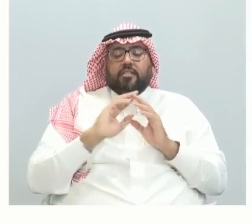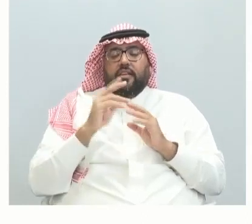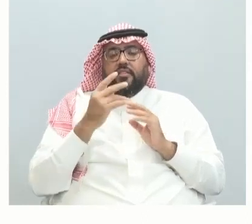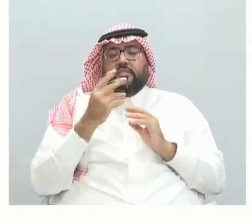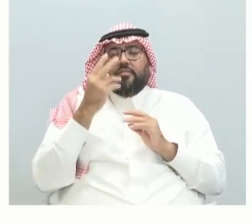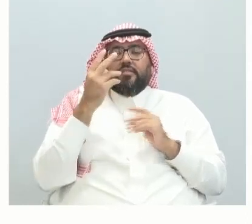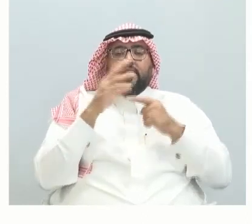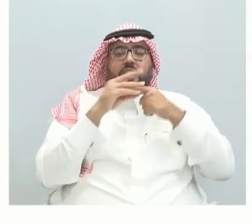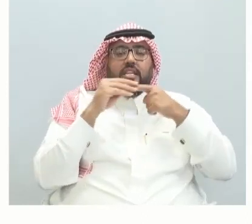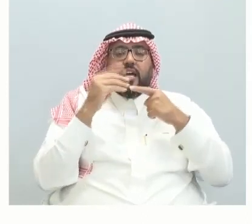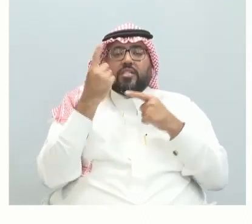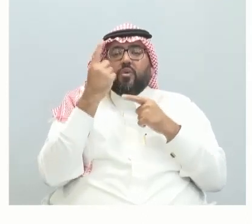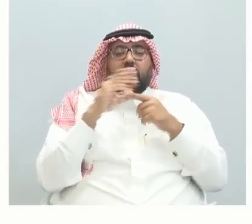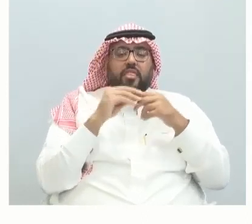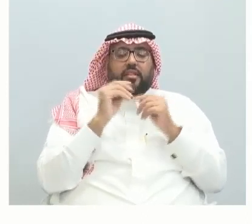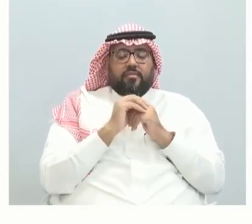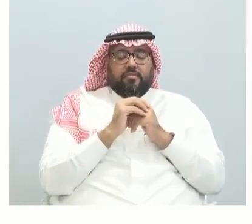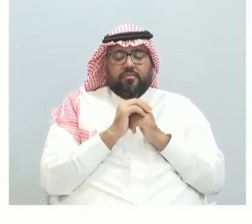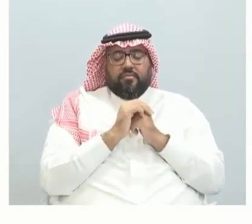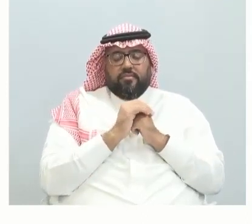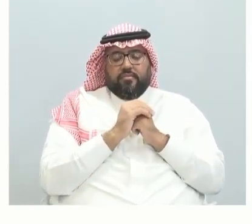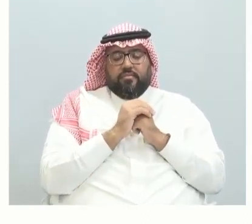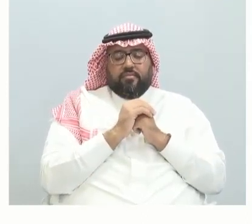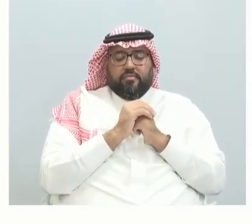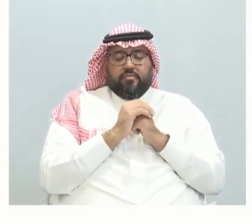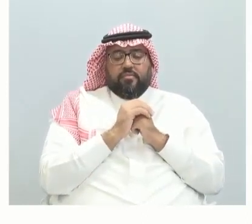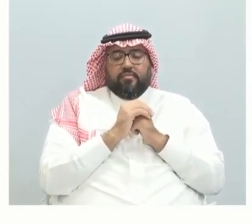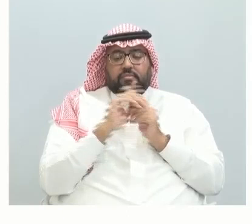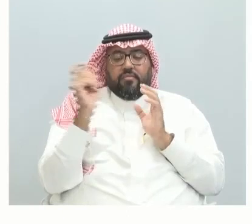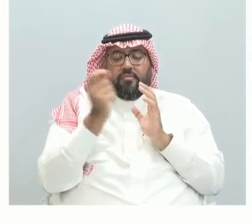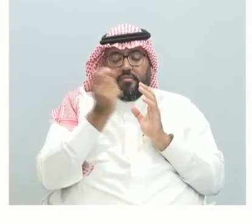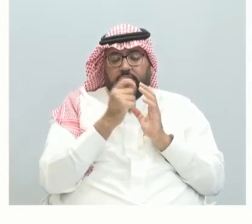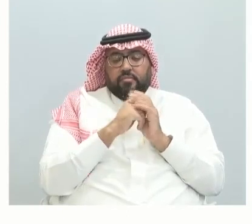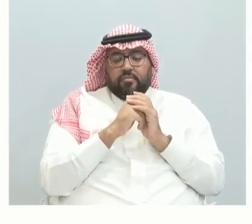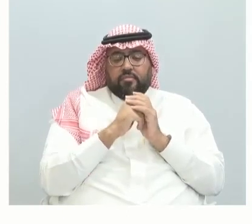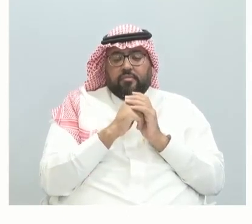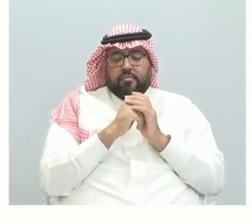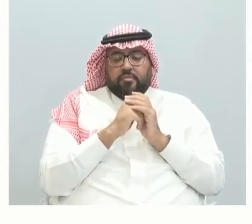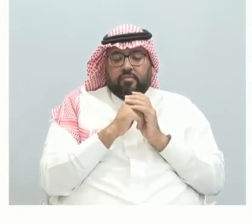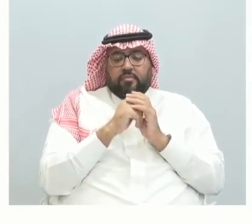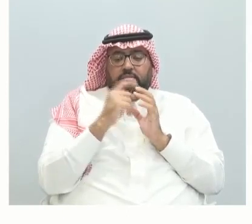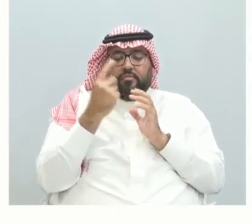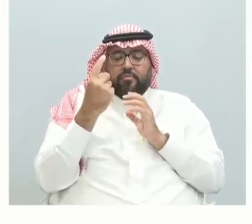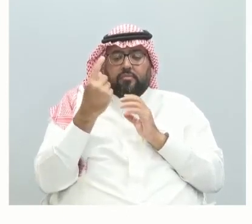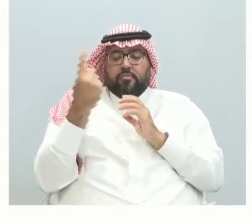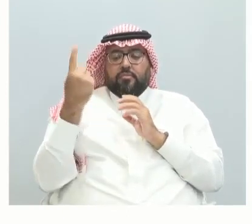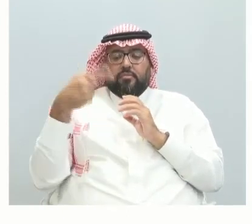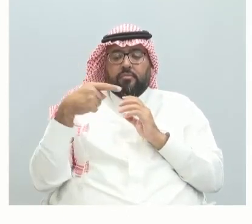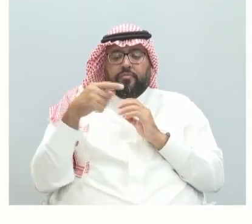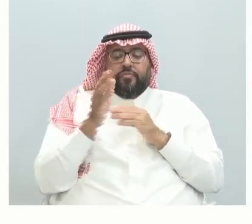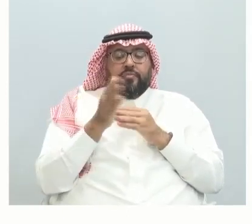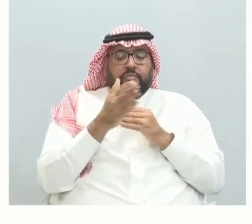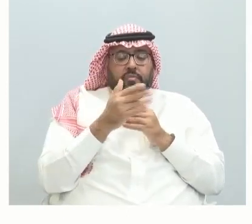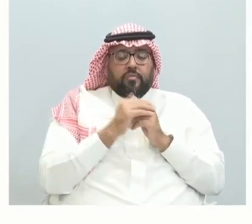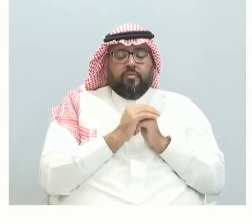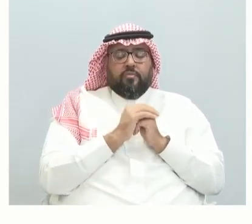عدد الاسماك في الحوض 11 اذا راح نكتب العدد 11 سمكه واضح